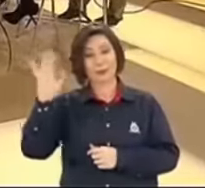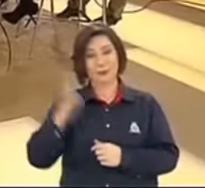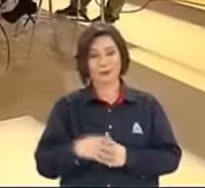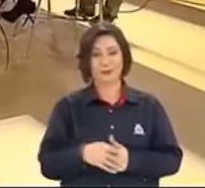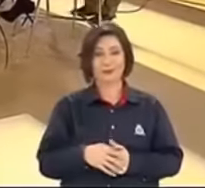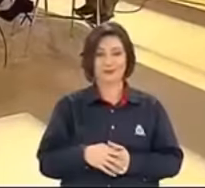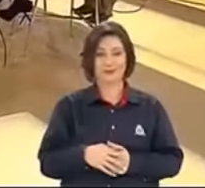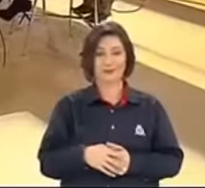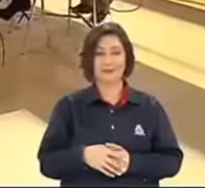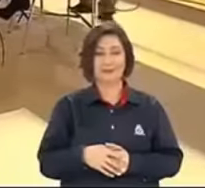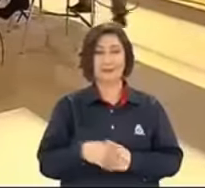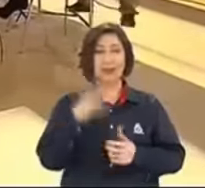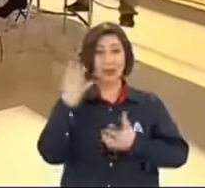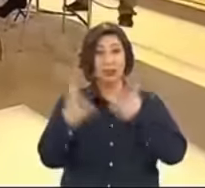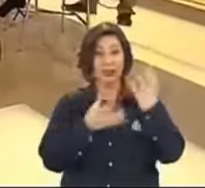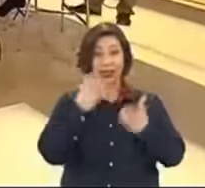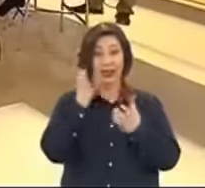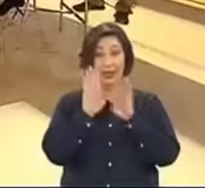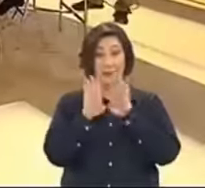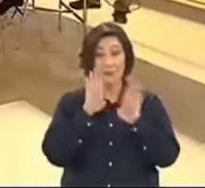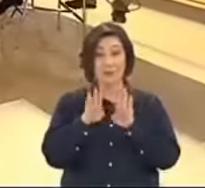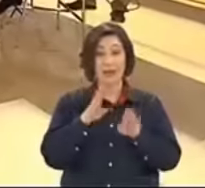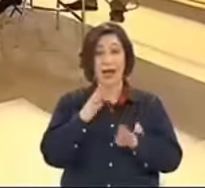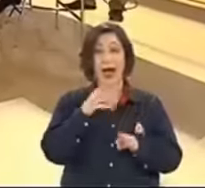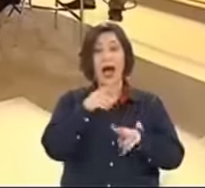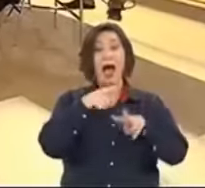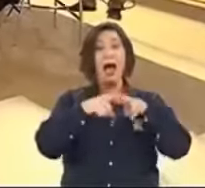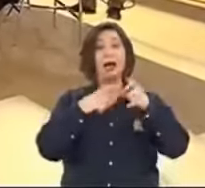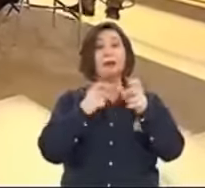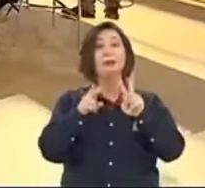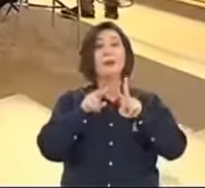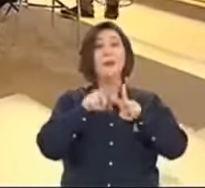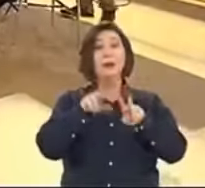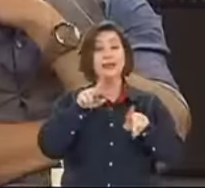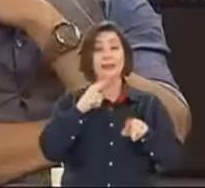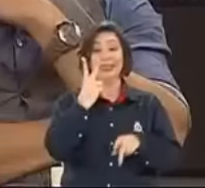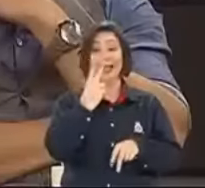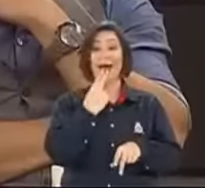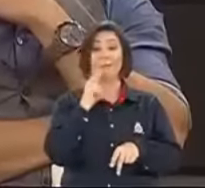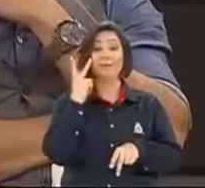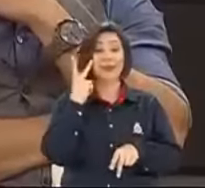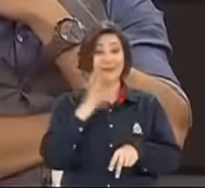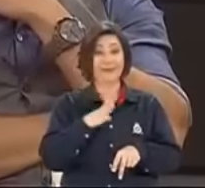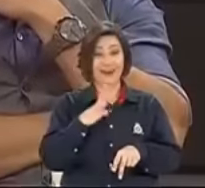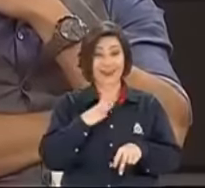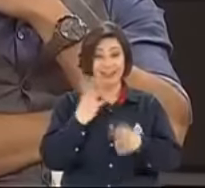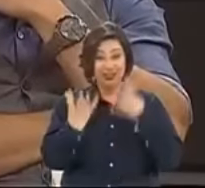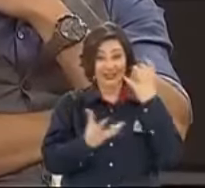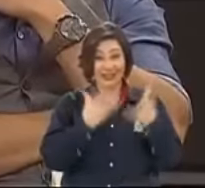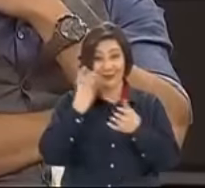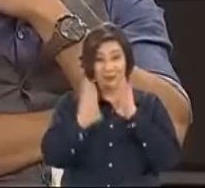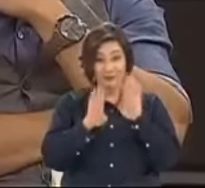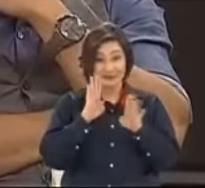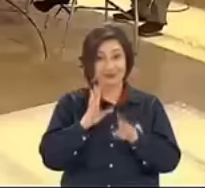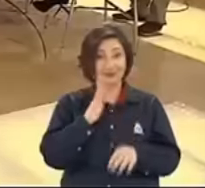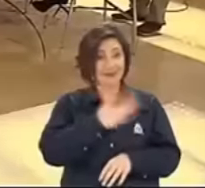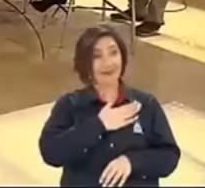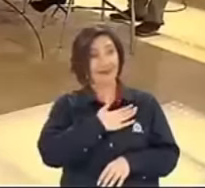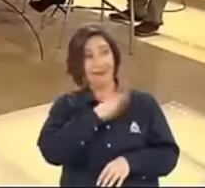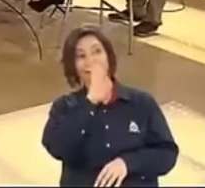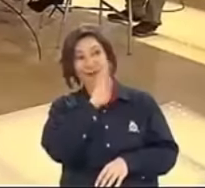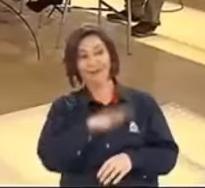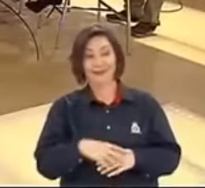Geldim. Cehennemin kapısında da Asuman gibi iki tane abla var. Cehennemin kapısına mı? Aynen. Sağ